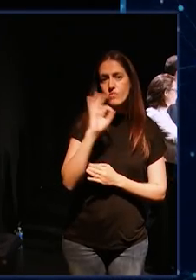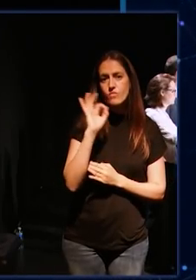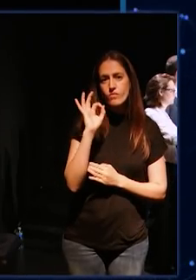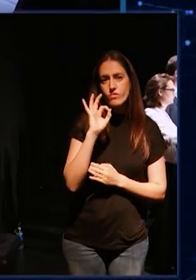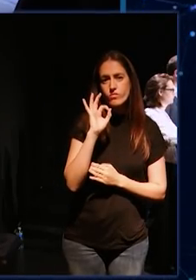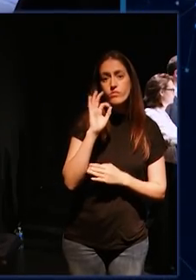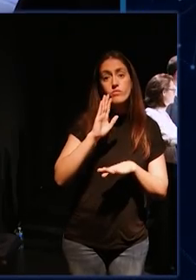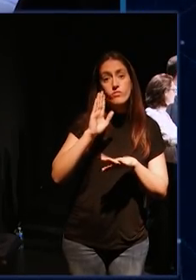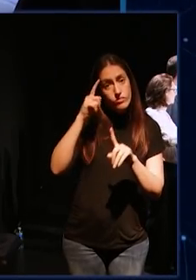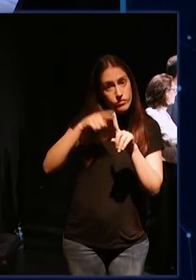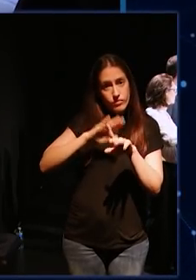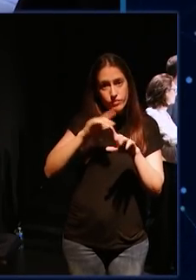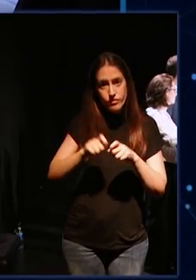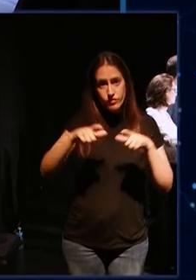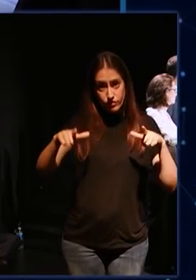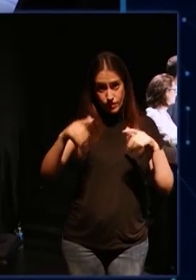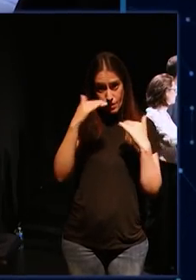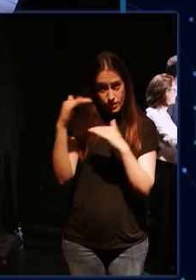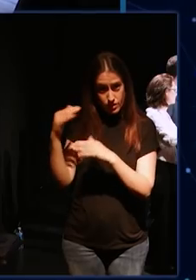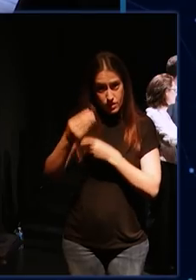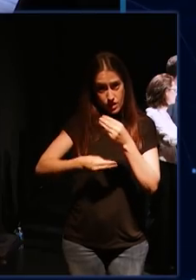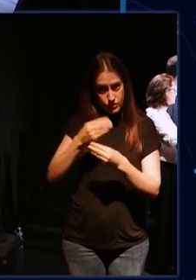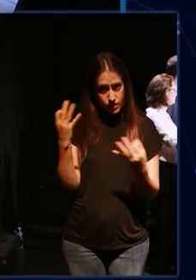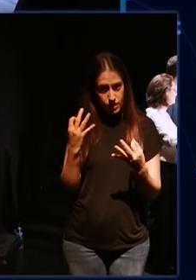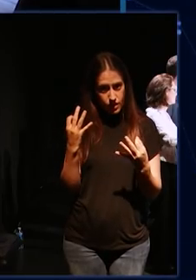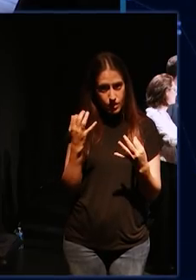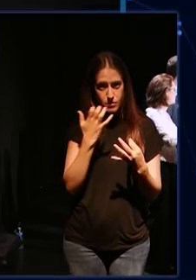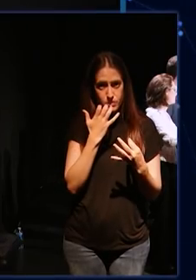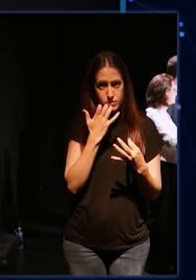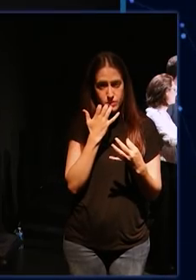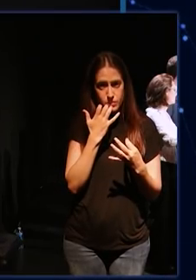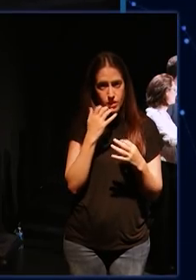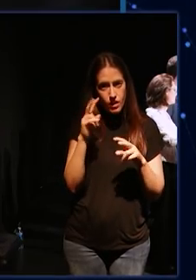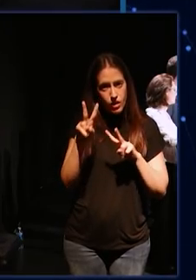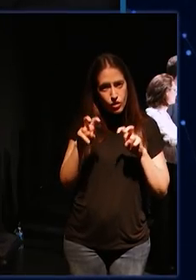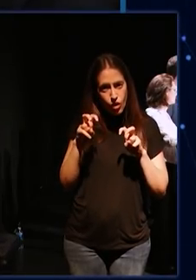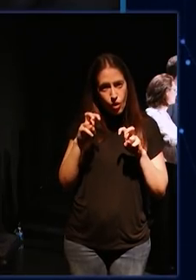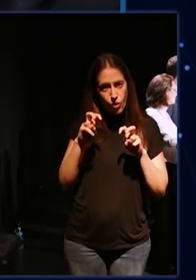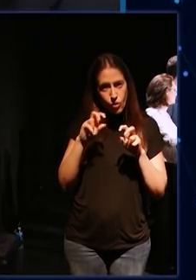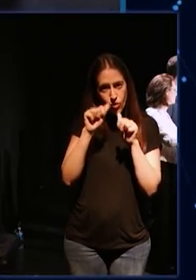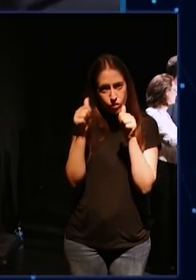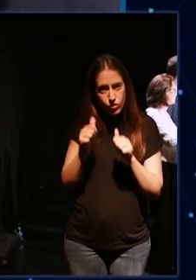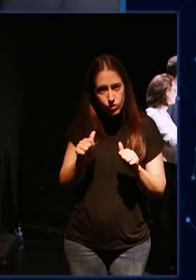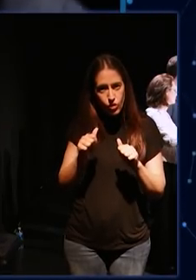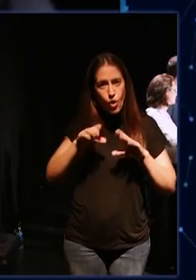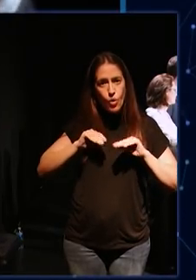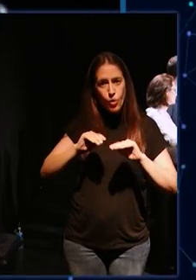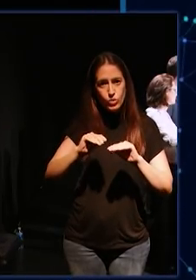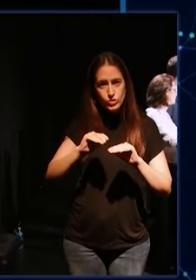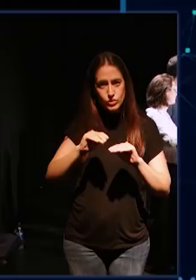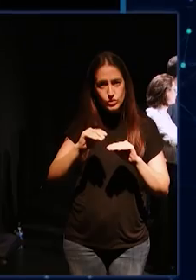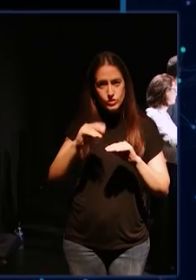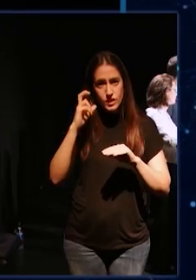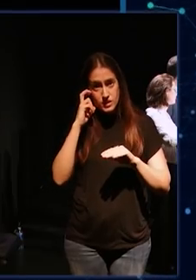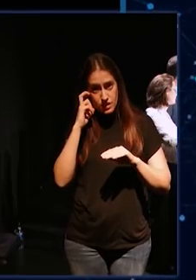parc d'habitatges, introduir una nova clau urbanística, que seria l'ús residencial cooperatiu en